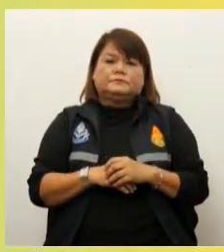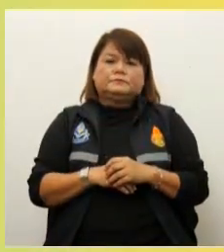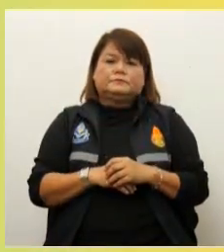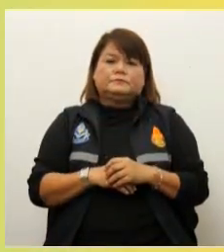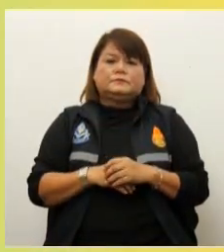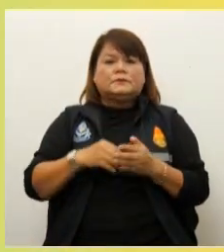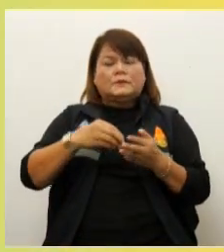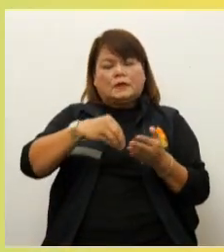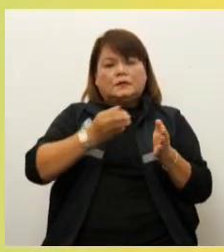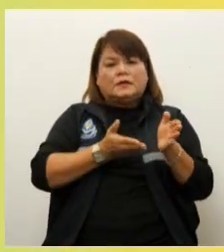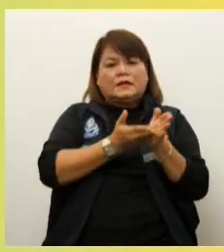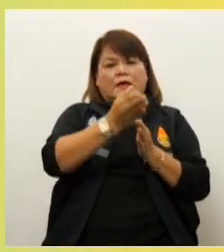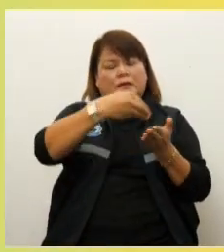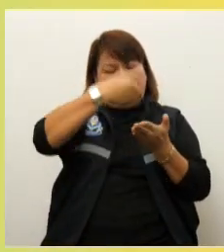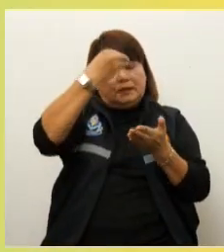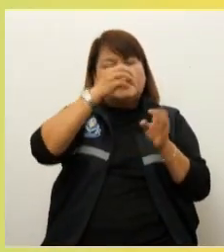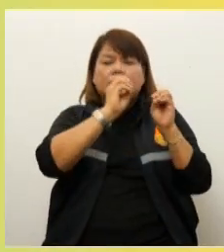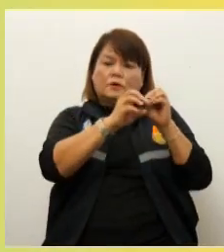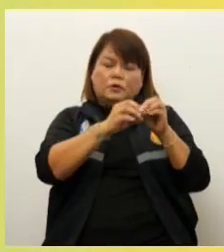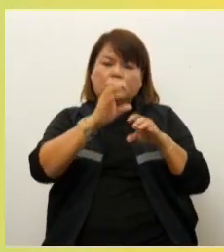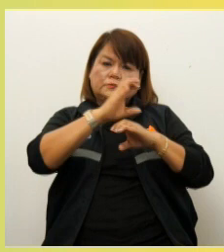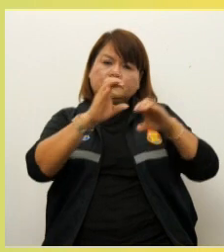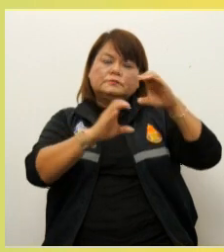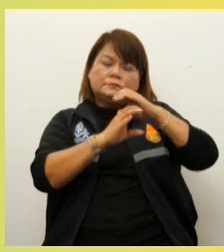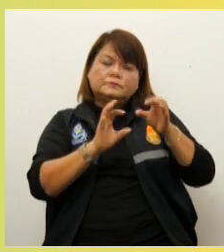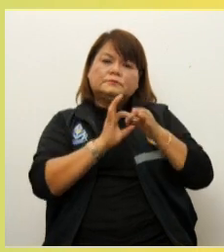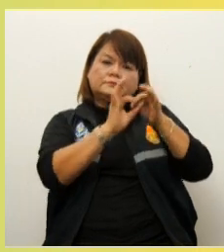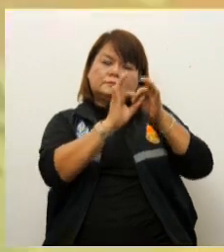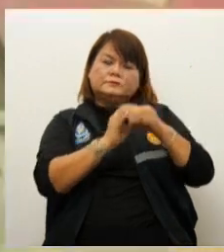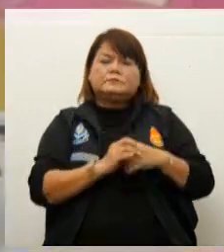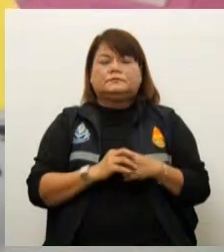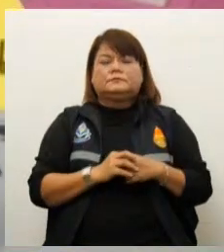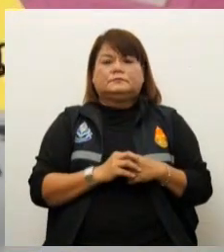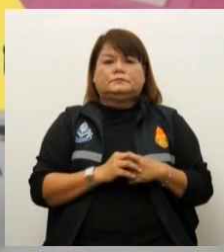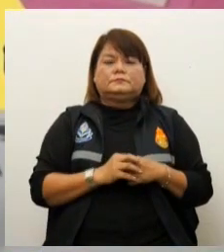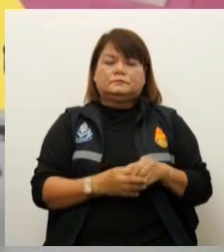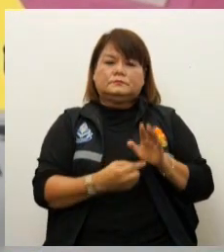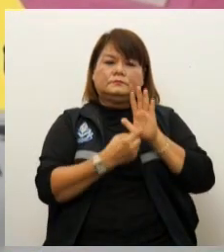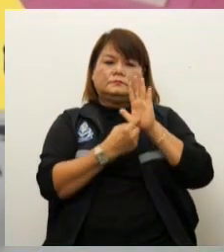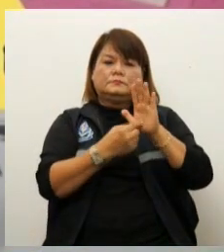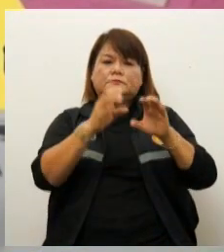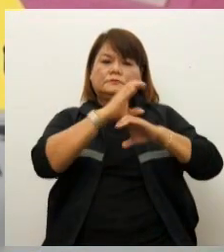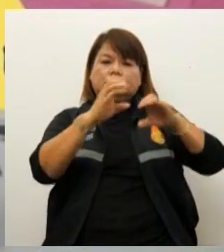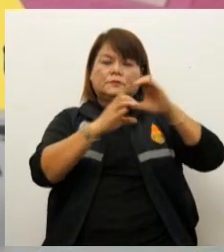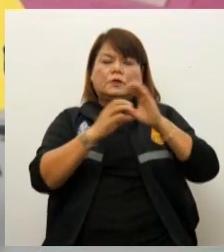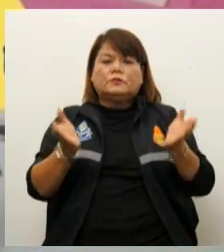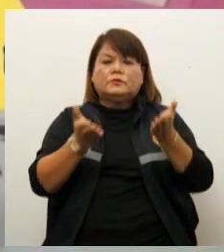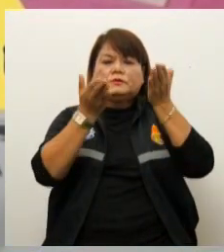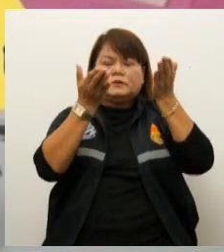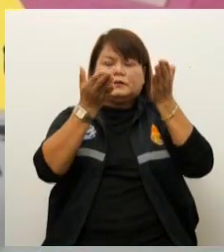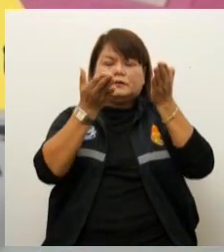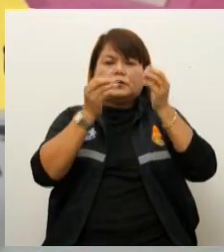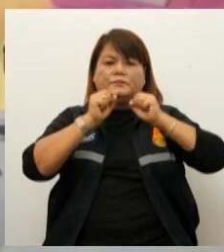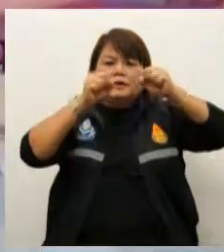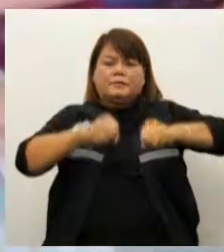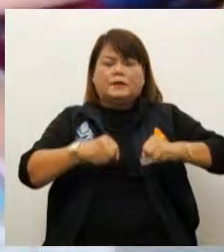านการเรียนการสอนโครงการที่เกี่ยวข้องได้แก่1โครงการส่งเสริมศักยภาพด้าน